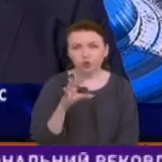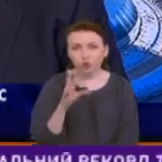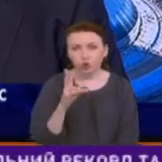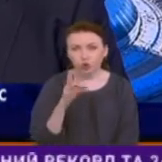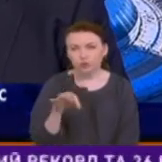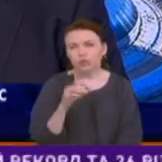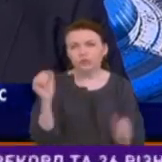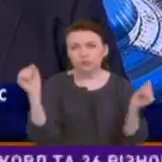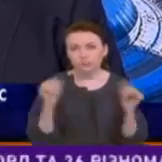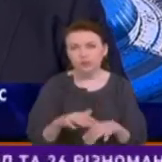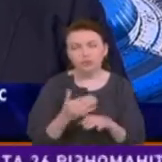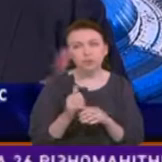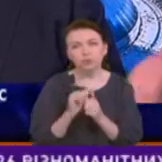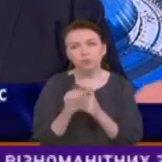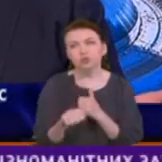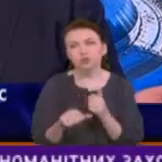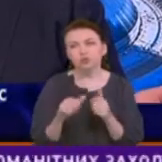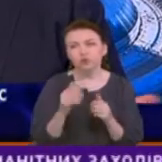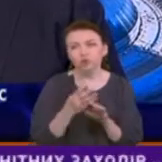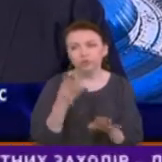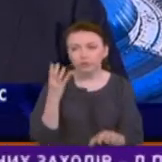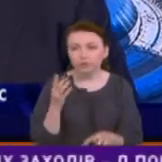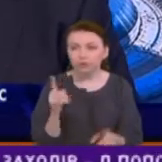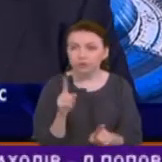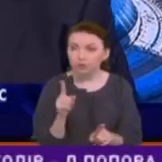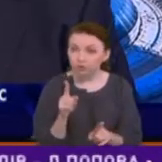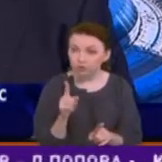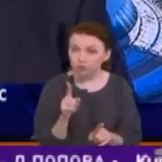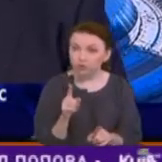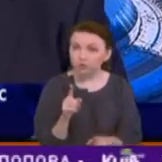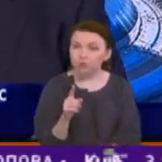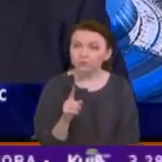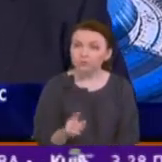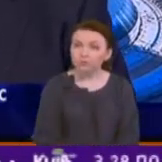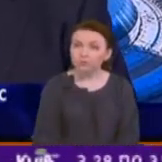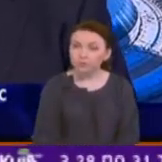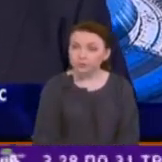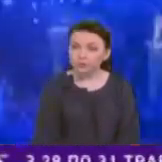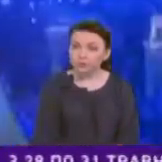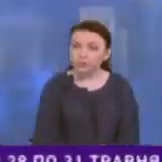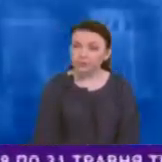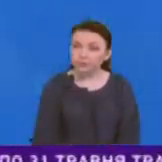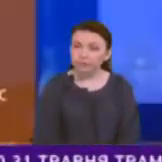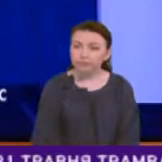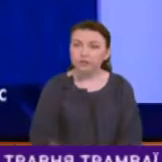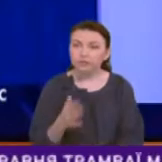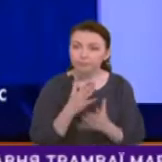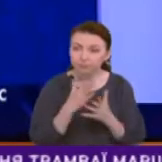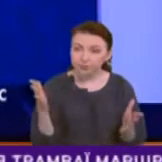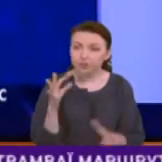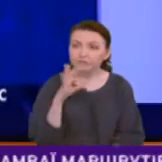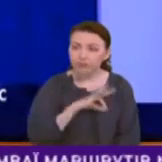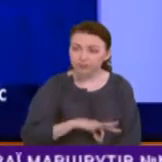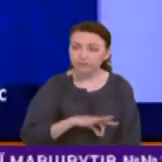навіть неплановано і позачергово. І оприлюднити ці речі? Так, да, і дещо от, значить, якось і більш ефективніше і